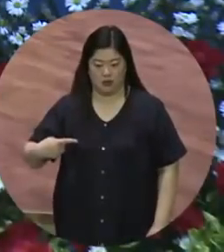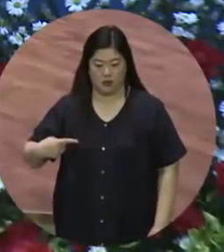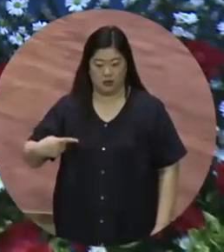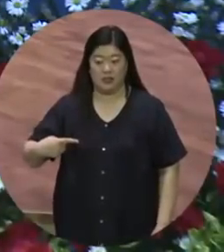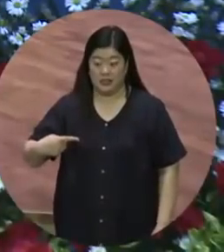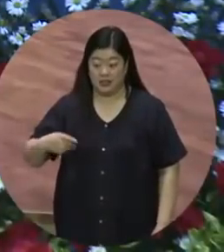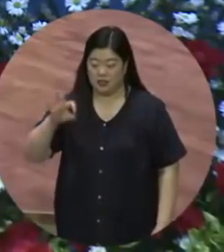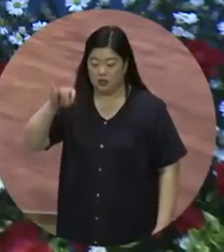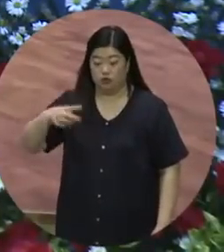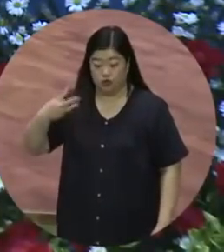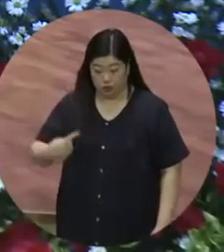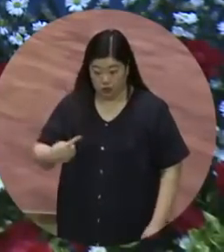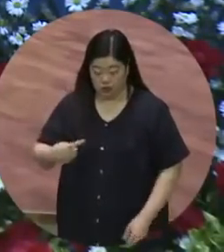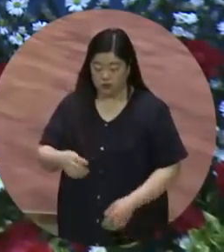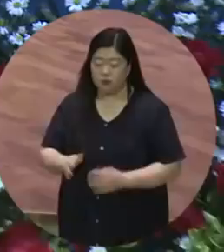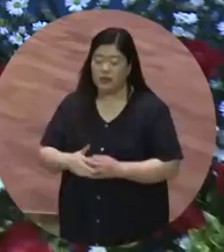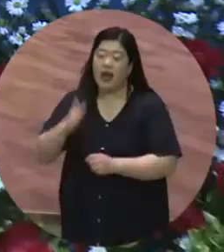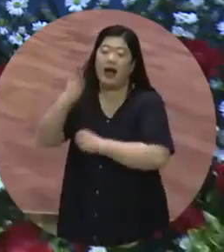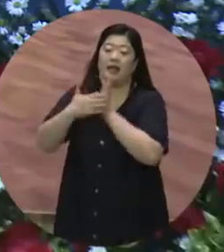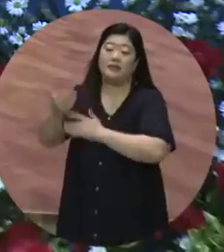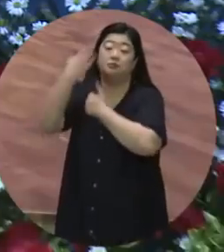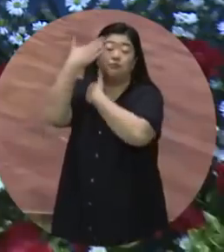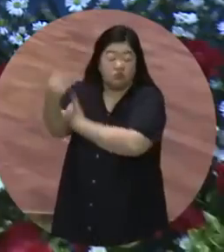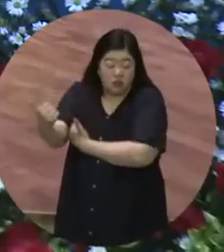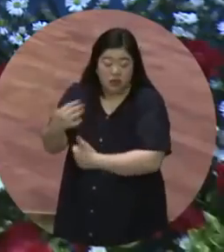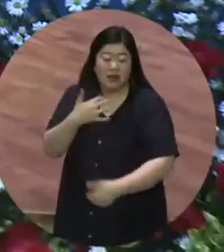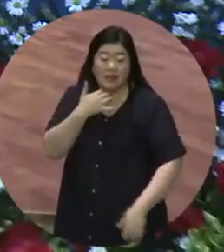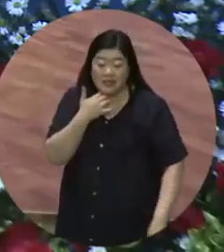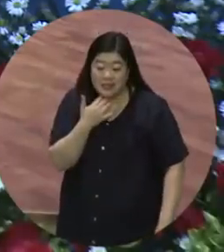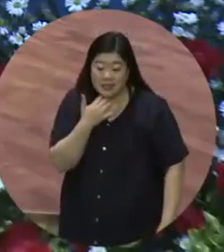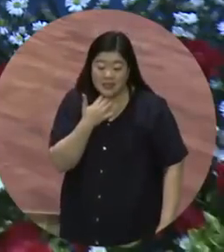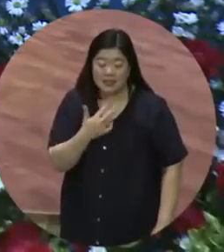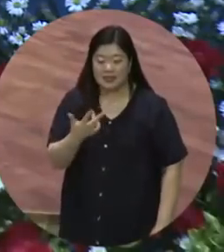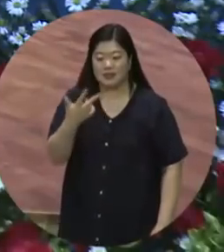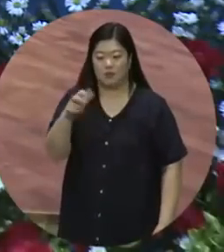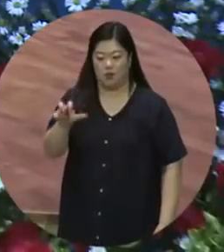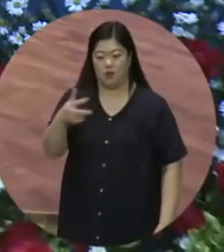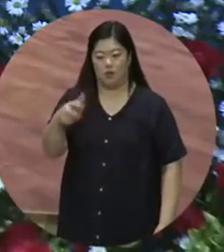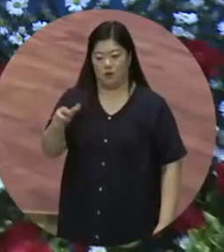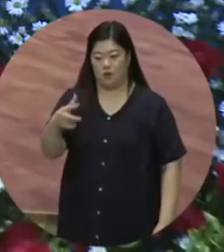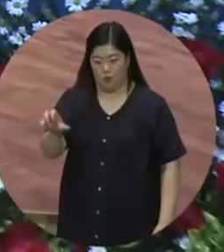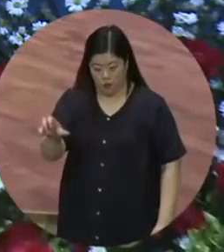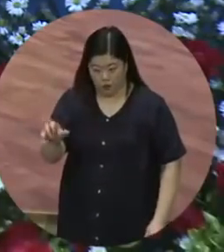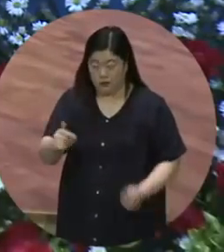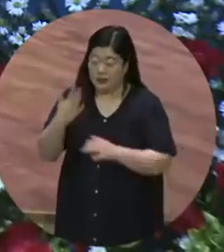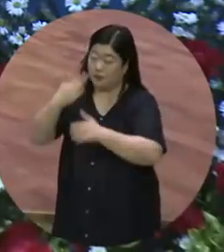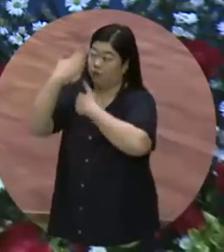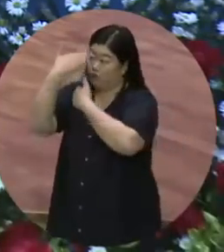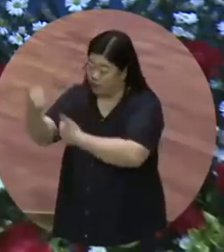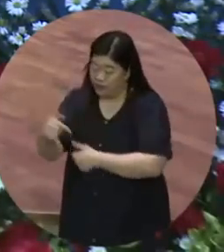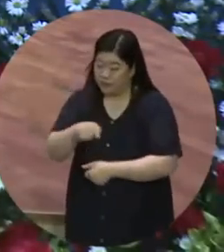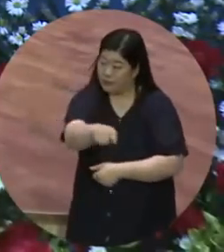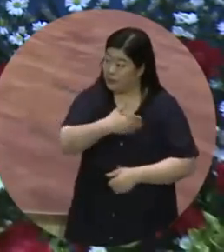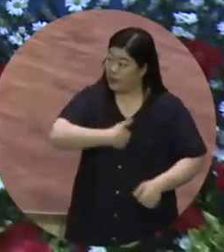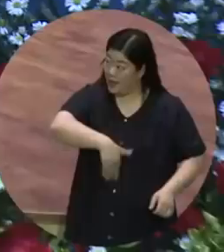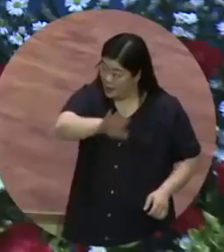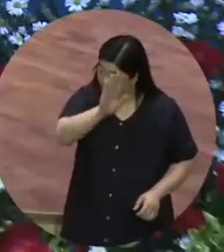갈대아로 떠나라. 자, 자신의 고향을 떠나서 하나님이 약속하신 땅으로 믿음의 여행을